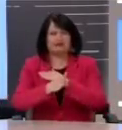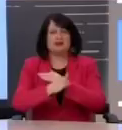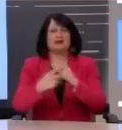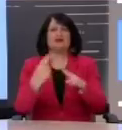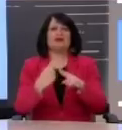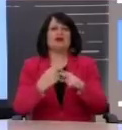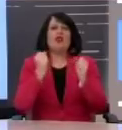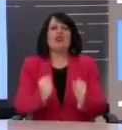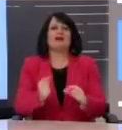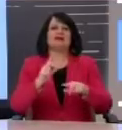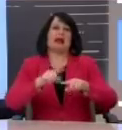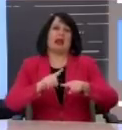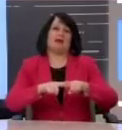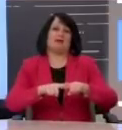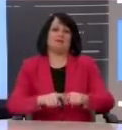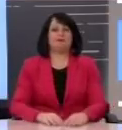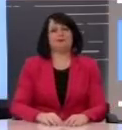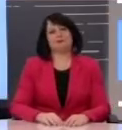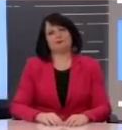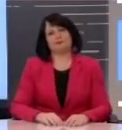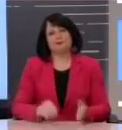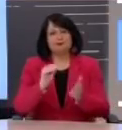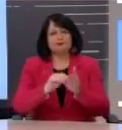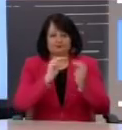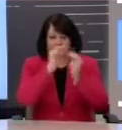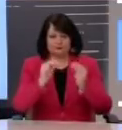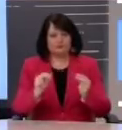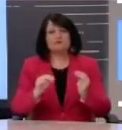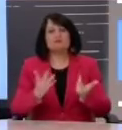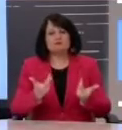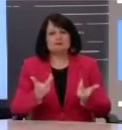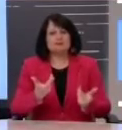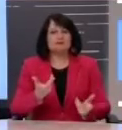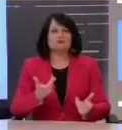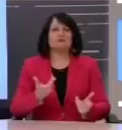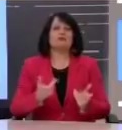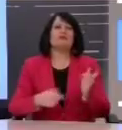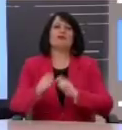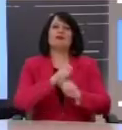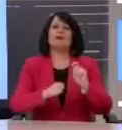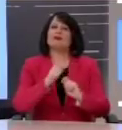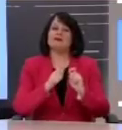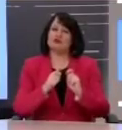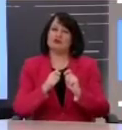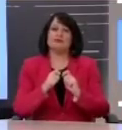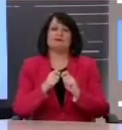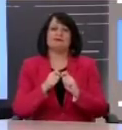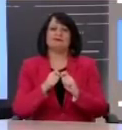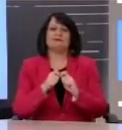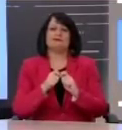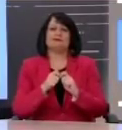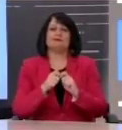Αυτό αποτέλεσμα είναι η ανακοίνωση για την κατασκευή του